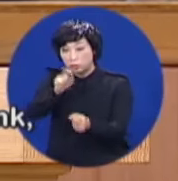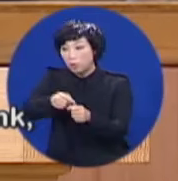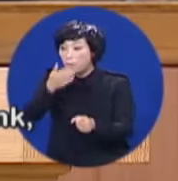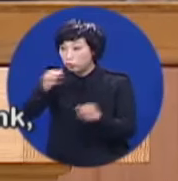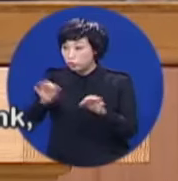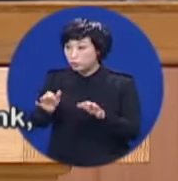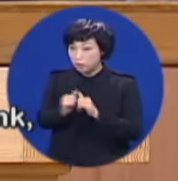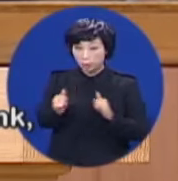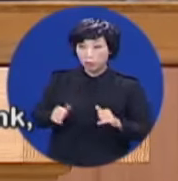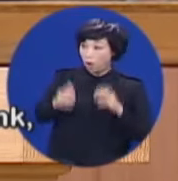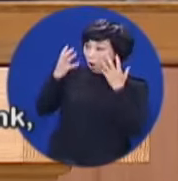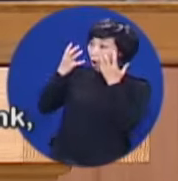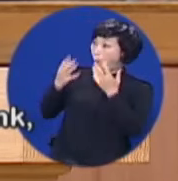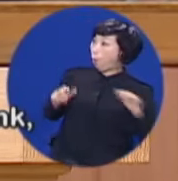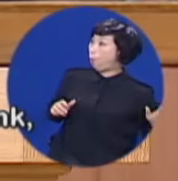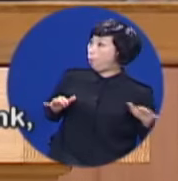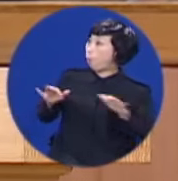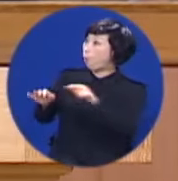사람들이 야,